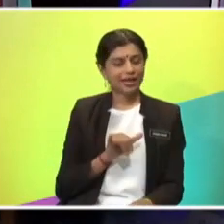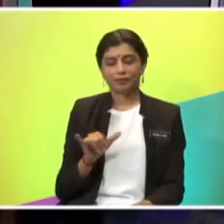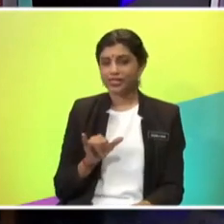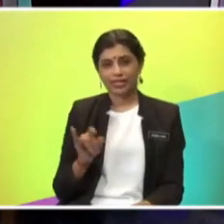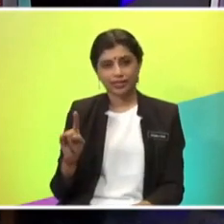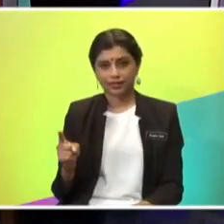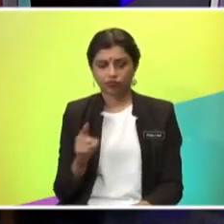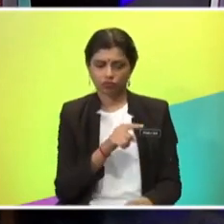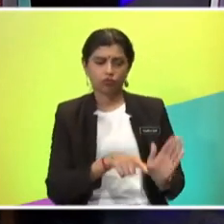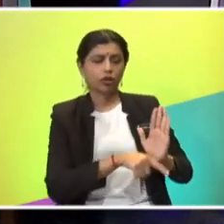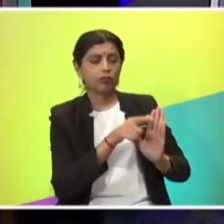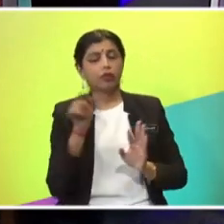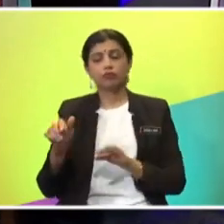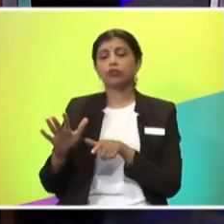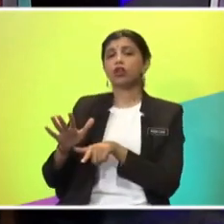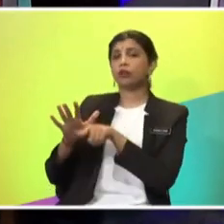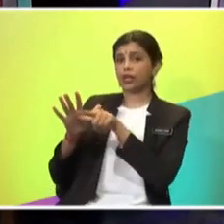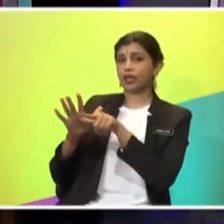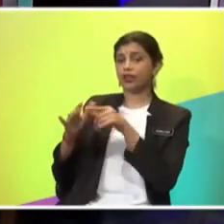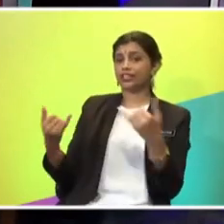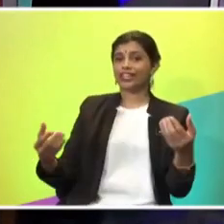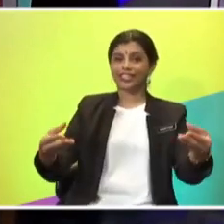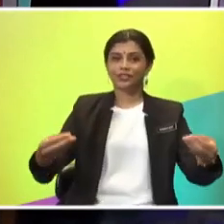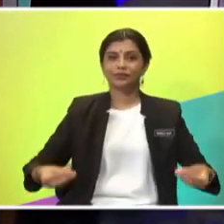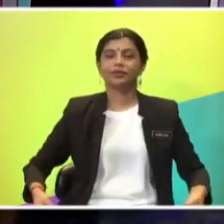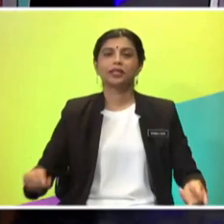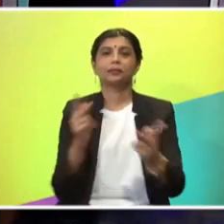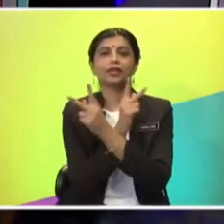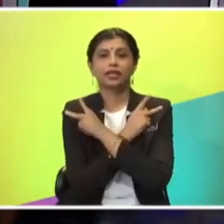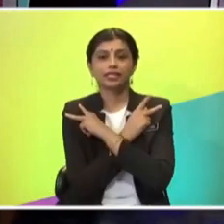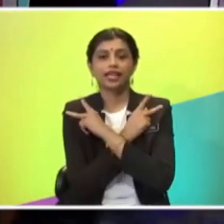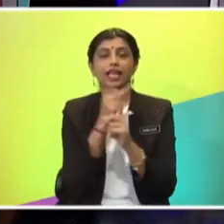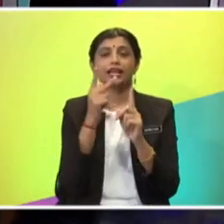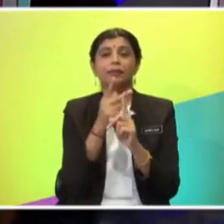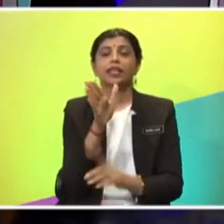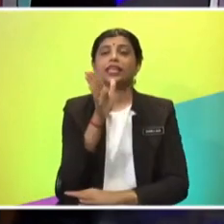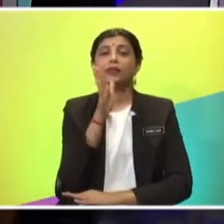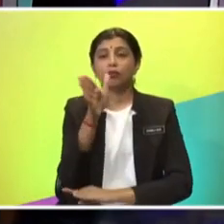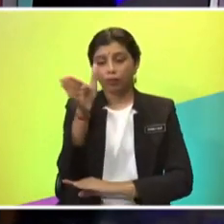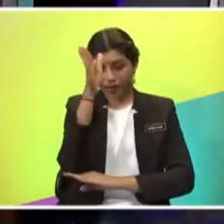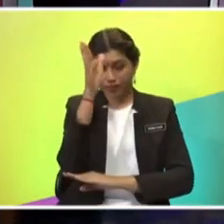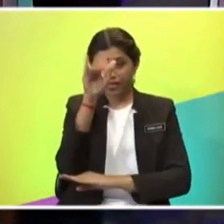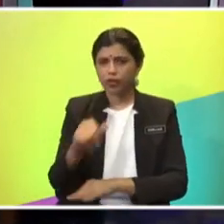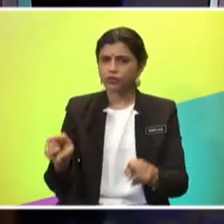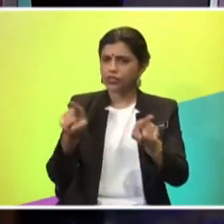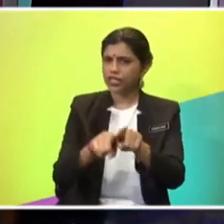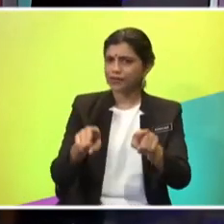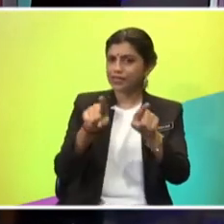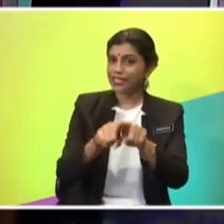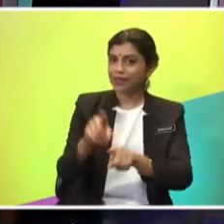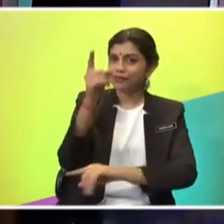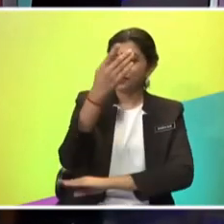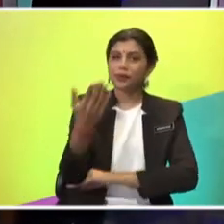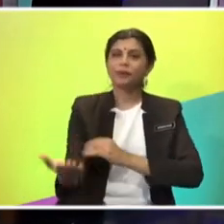tersendiri. Itu yang pentingnya. Baik, kita nak ucap jutaan terima kasih juga kepada ibu dan ayah yang bersama-sama juga pada pagi